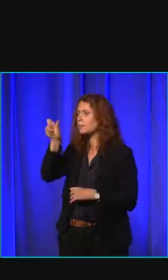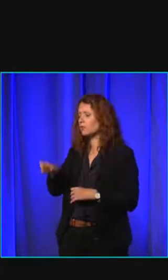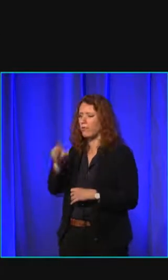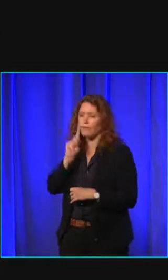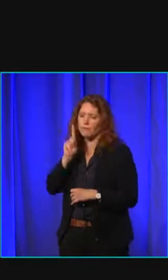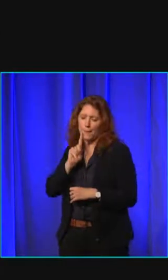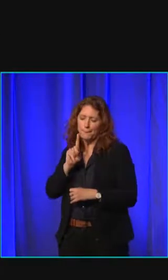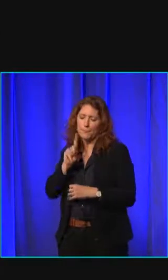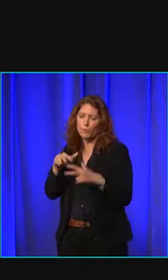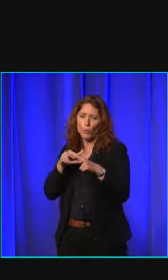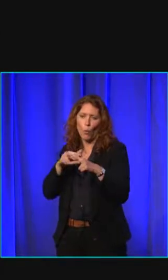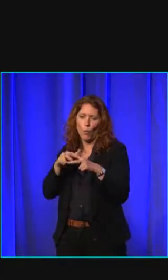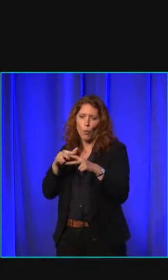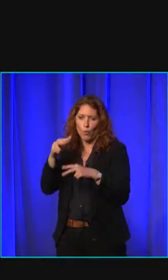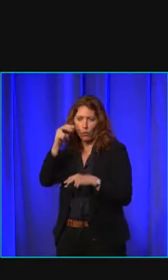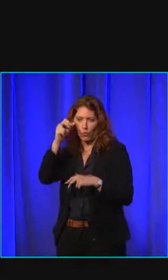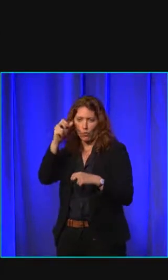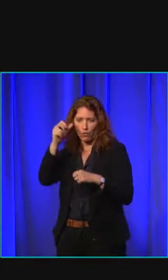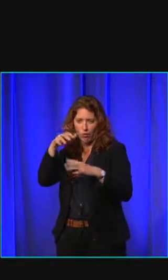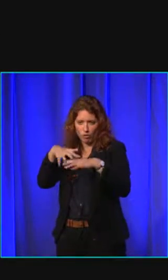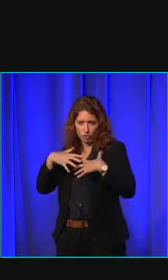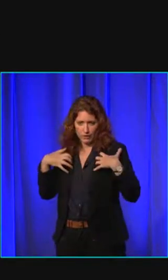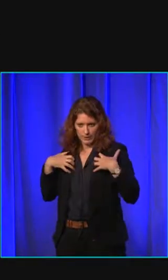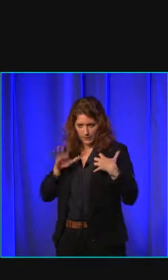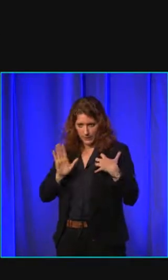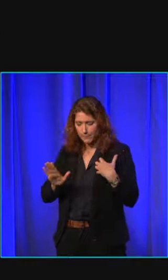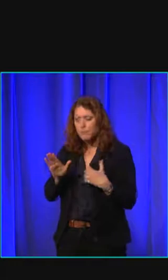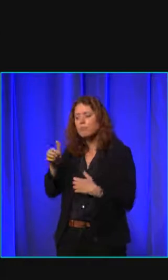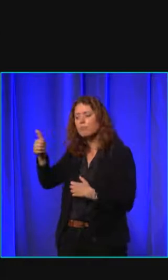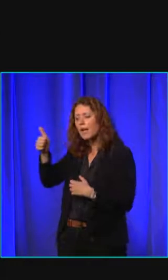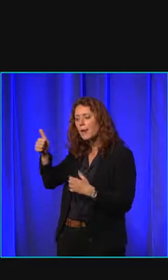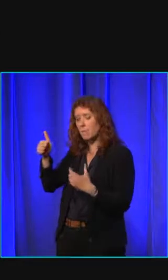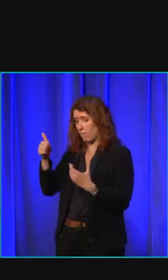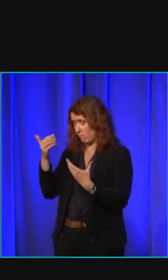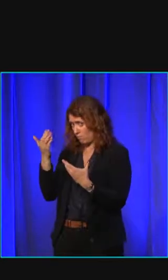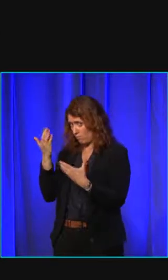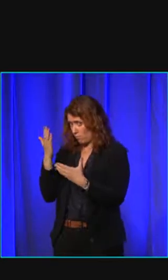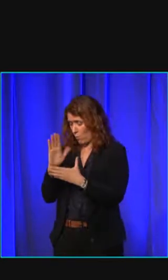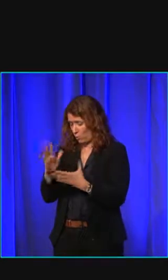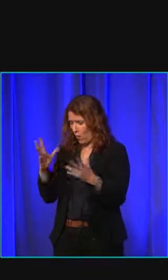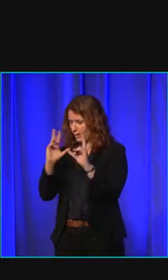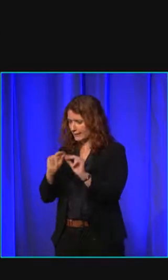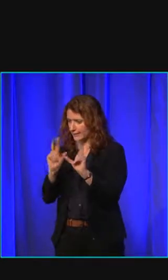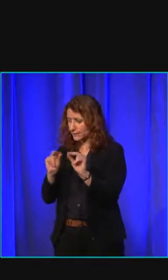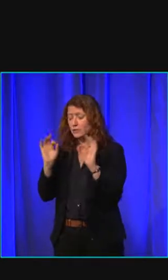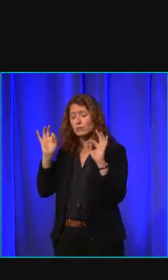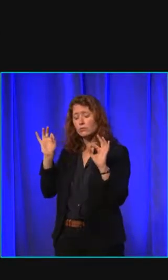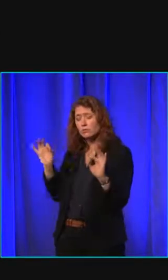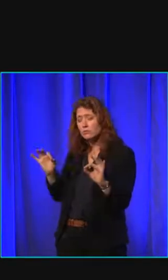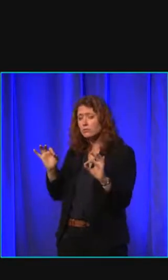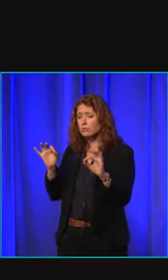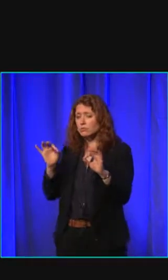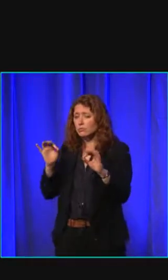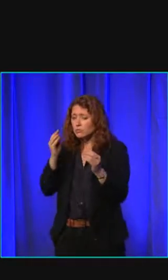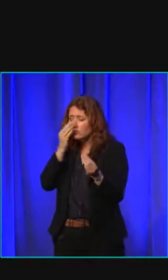une neurophysiologiste, le docteur Boschba, qui a montré l'importance des sensations périphériques ou